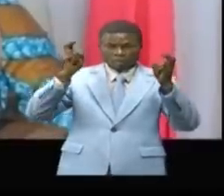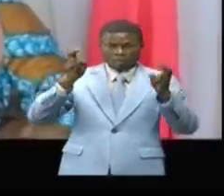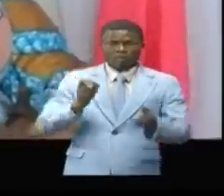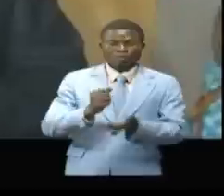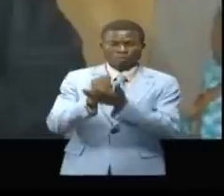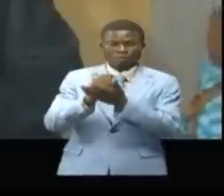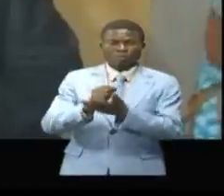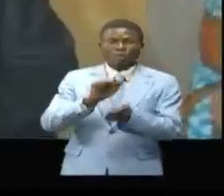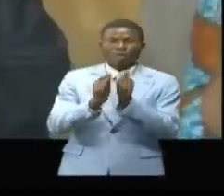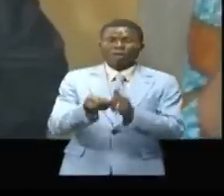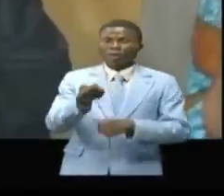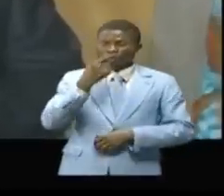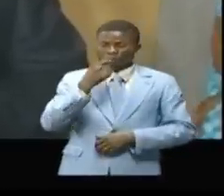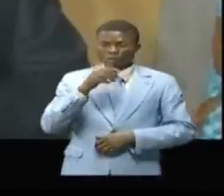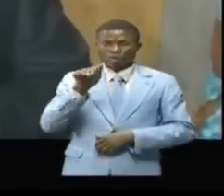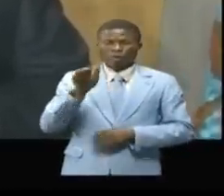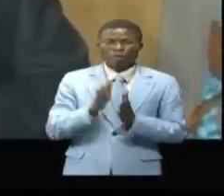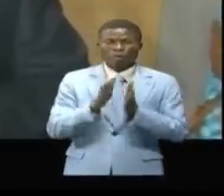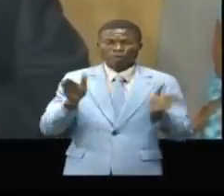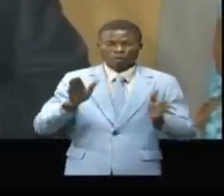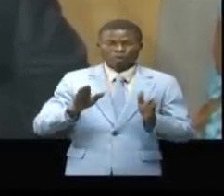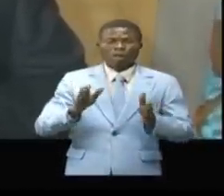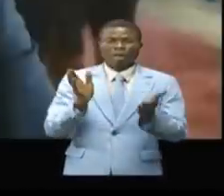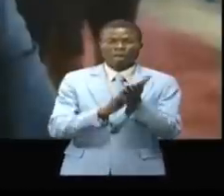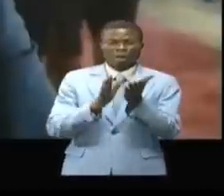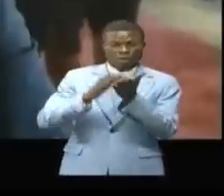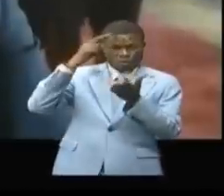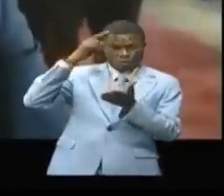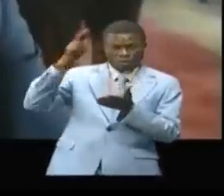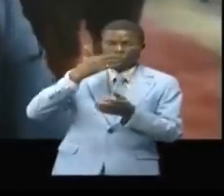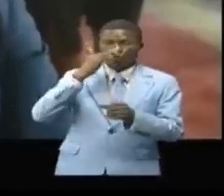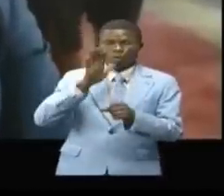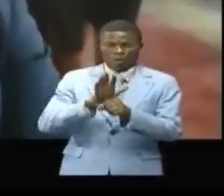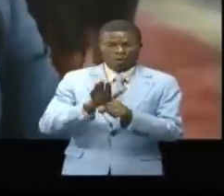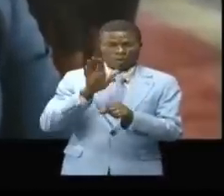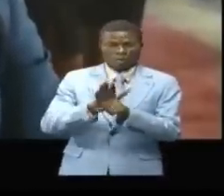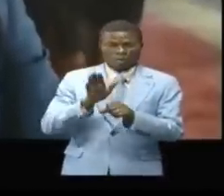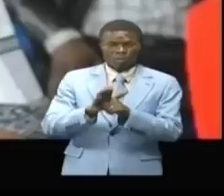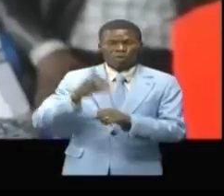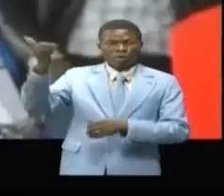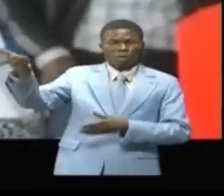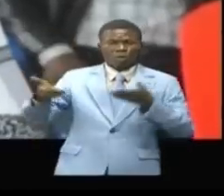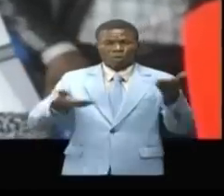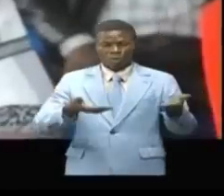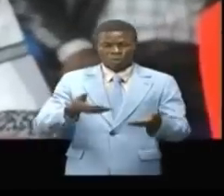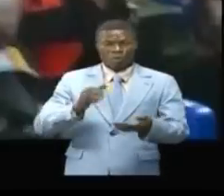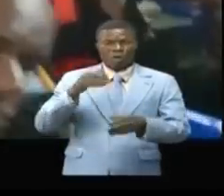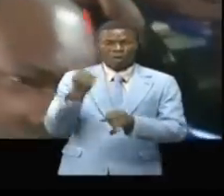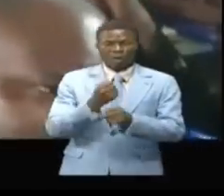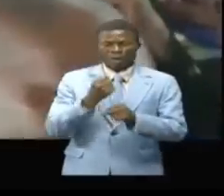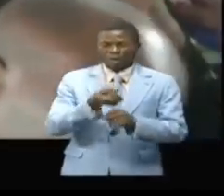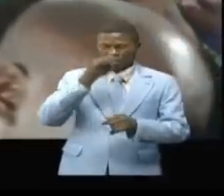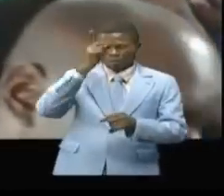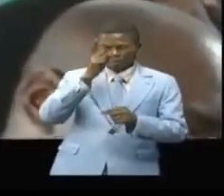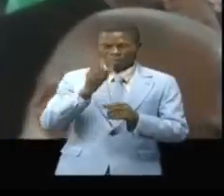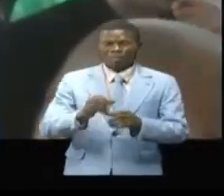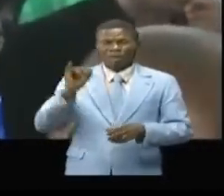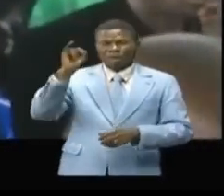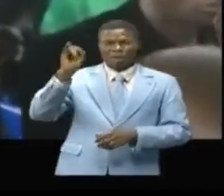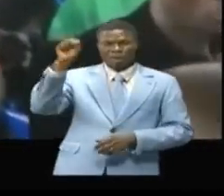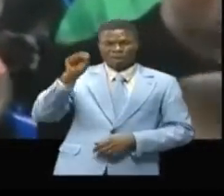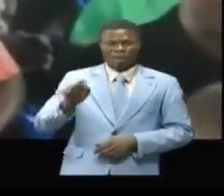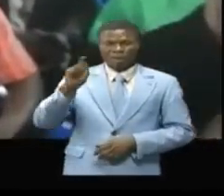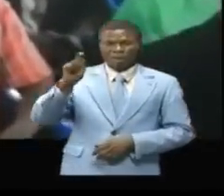un médicament », le directeur général de cet alma mater a rassuré aux différents invités sur la mission prototypique de l'ISTEM Kamina